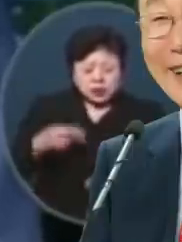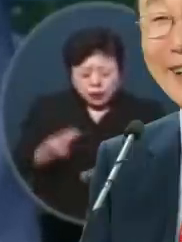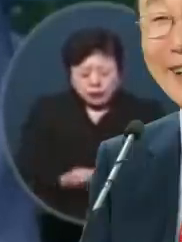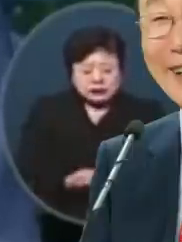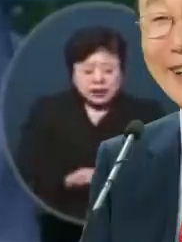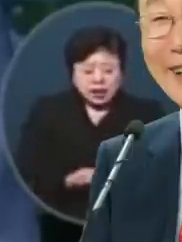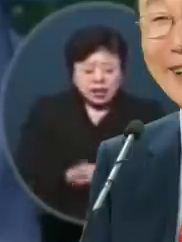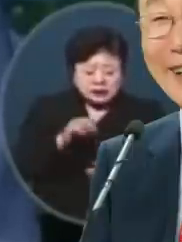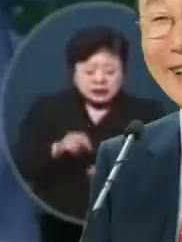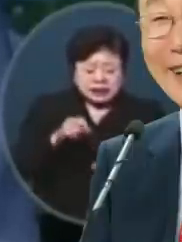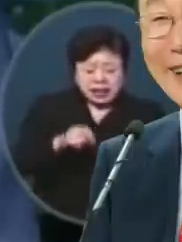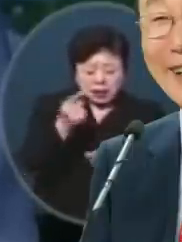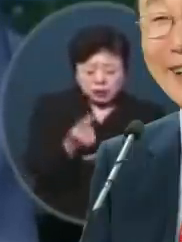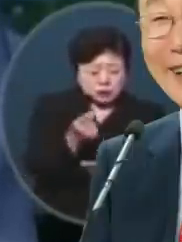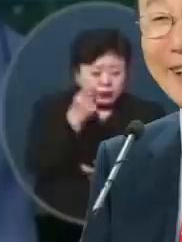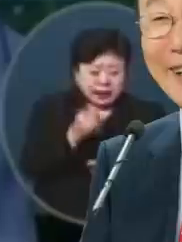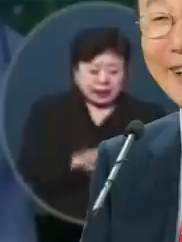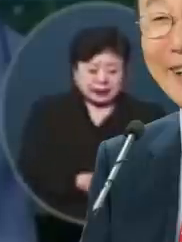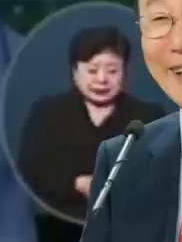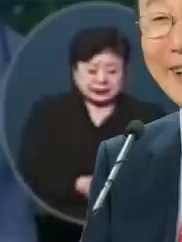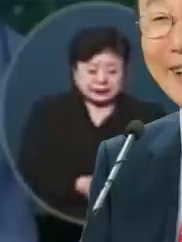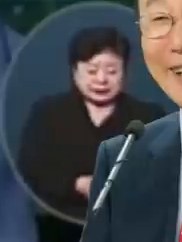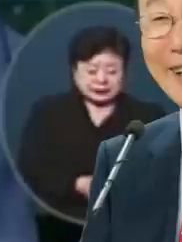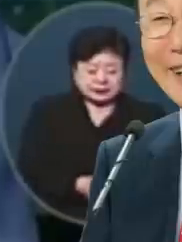재앙이 내게까지 오지 못하려니